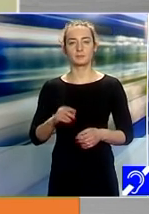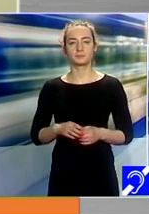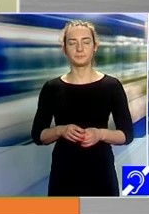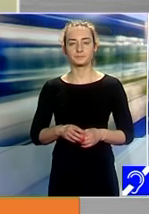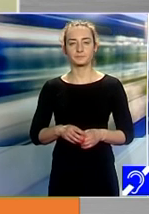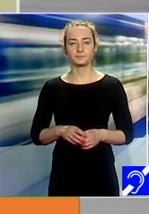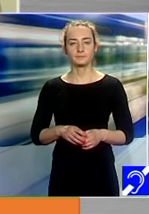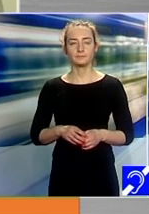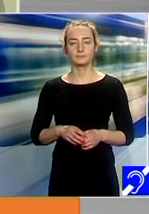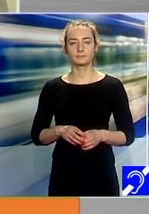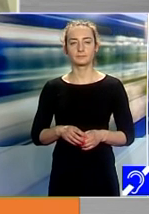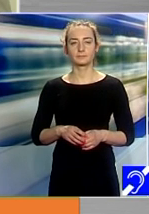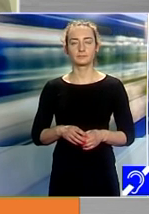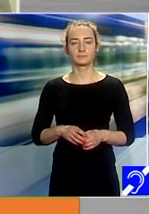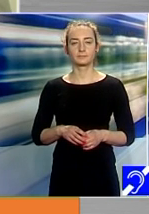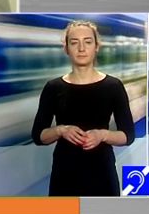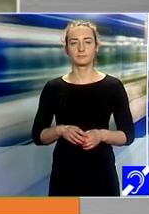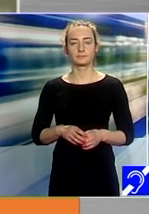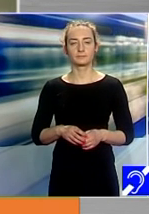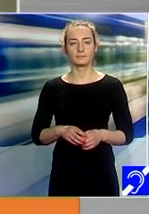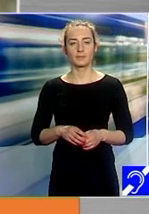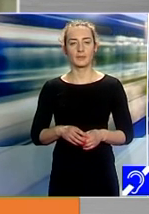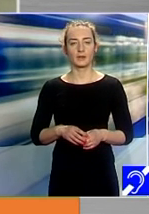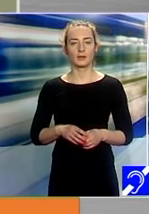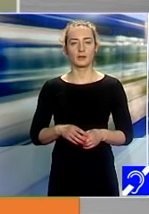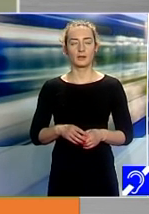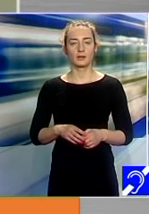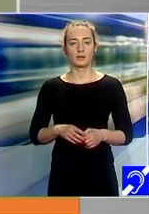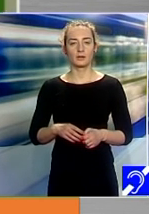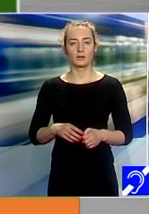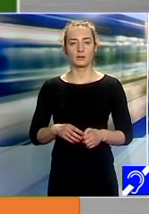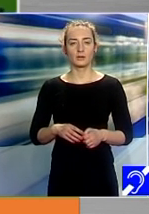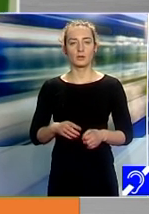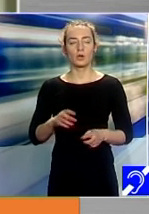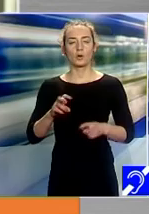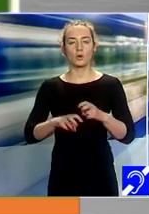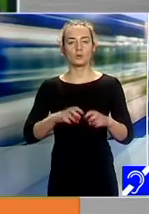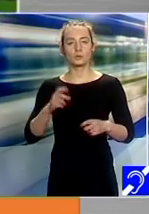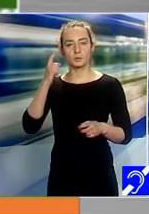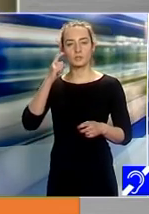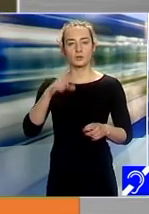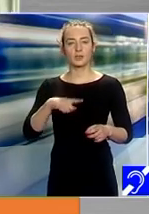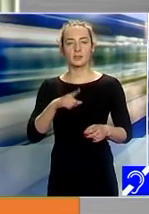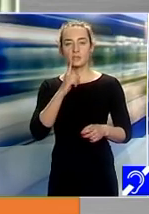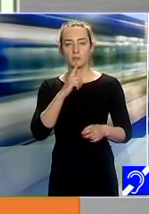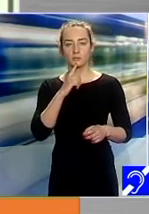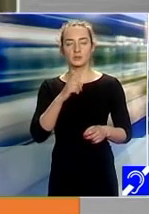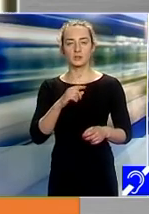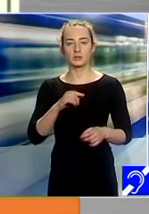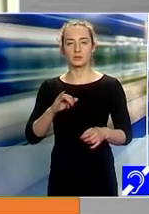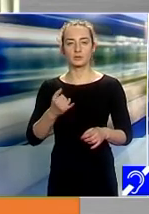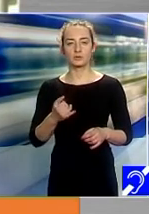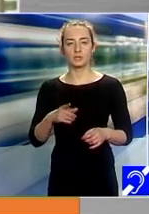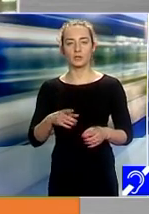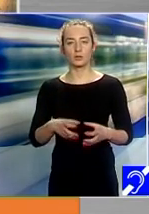asociațiile... Deci, Institutul Psihologic are niște psihologi foarte, foarte buni, dar sunt puțini. Aceasta este problema și au început deja să realizeze grupuri